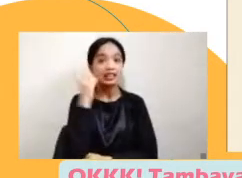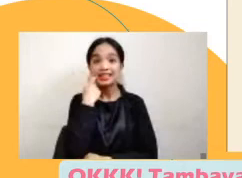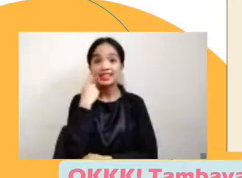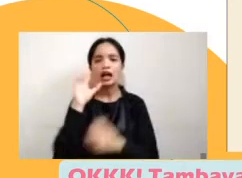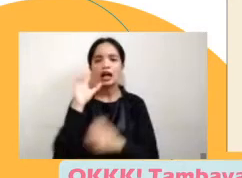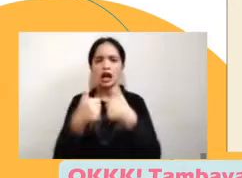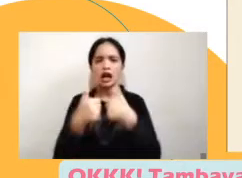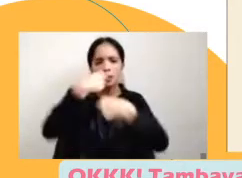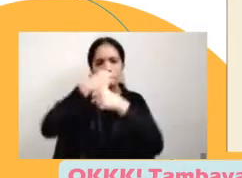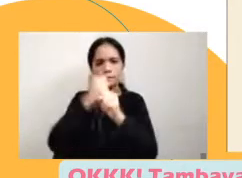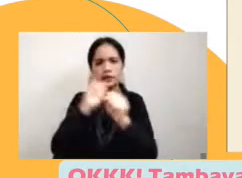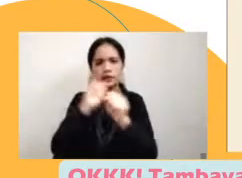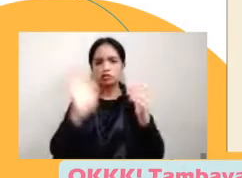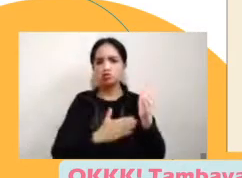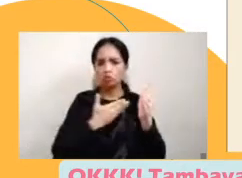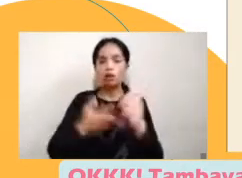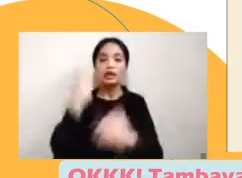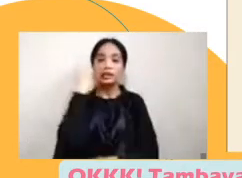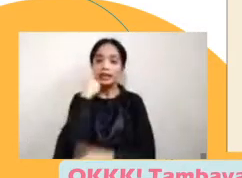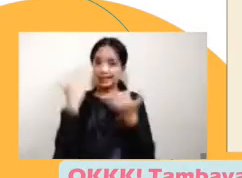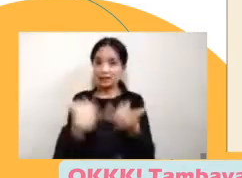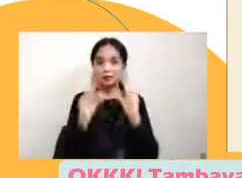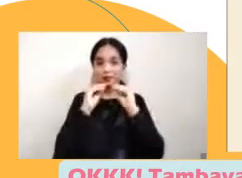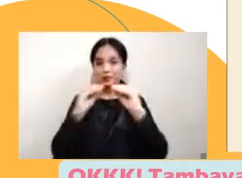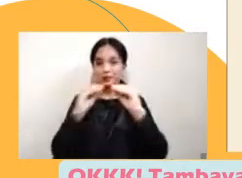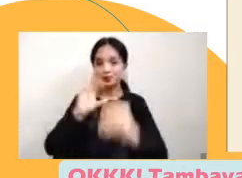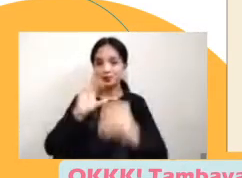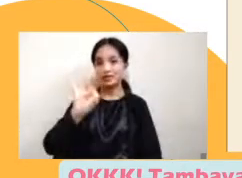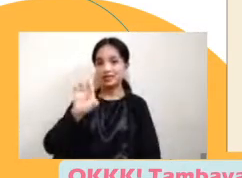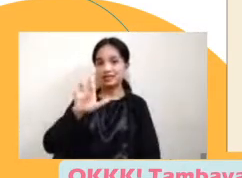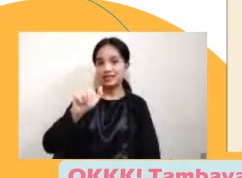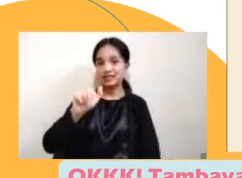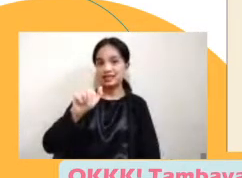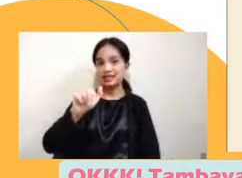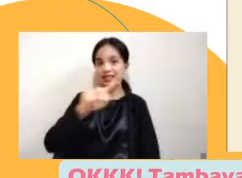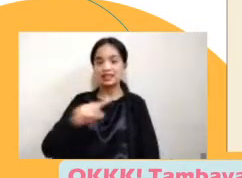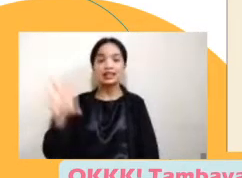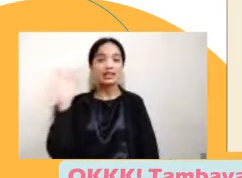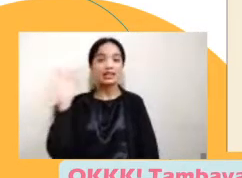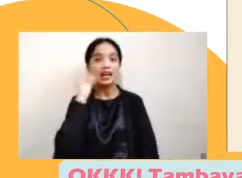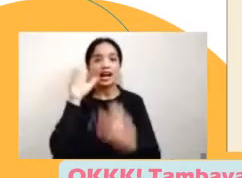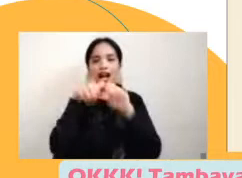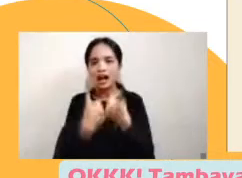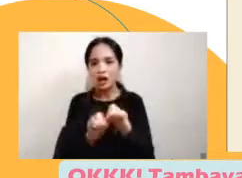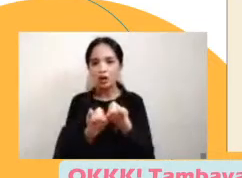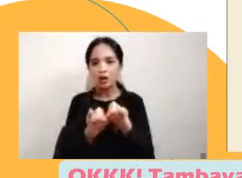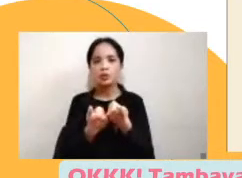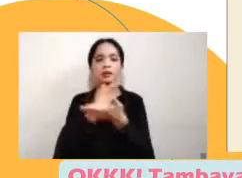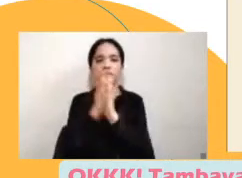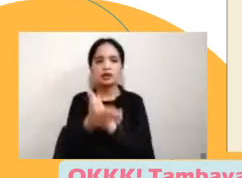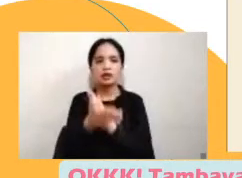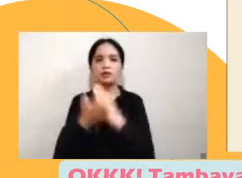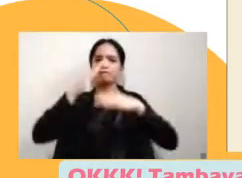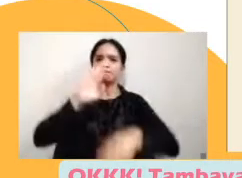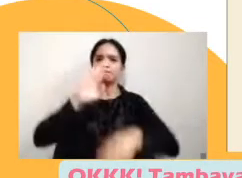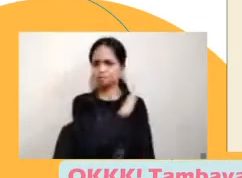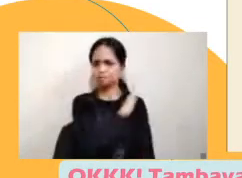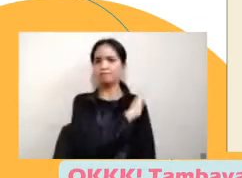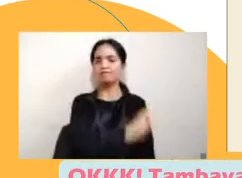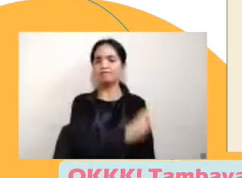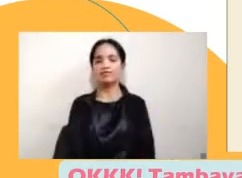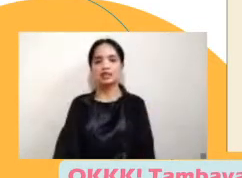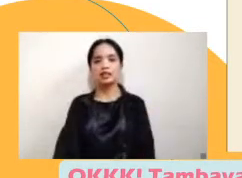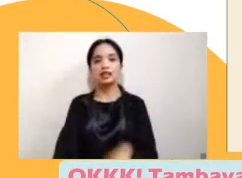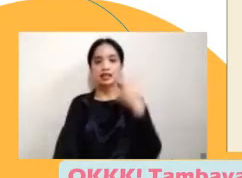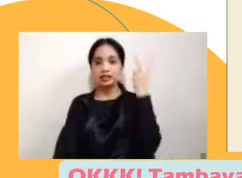kanta, no? Ngayon, tuturuan kayo ni Ate Franz kung paano tayo mananatiling panatag, no? So, una niyan, ang